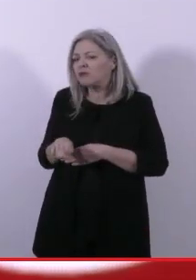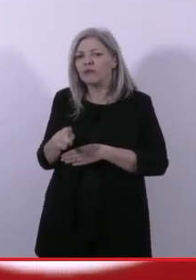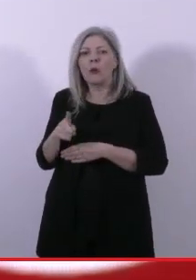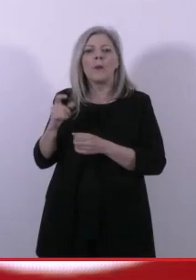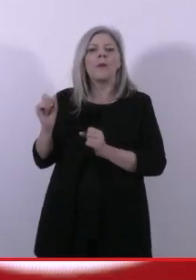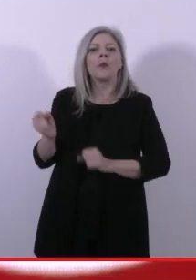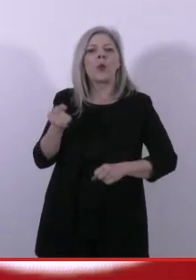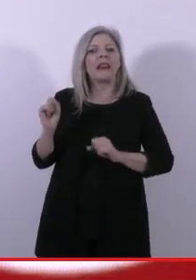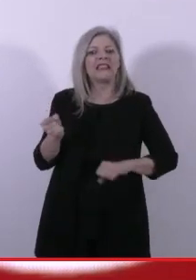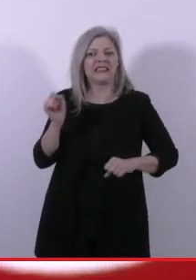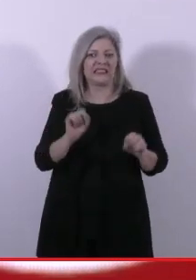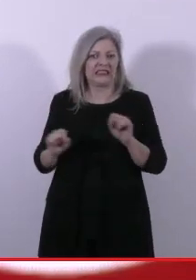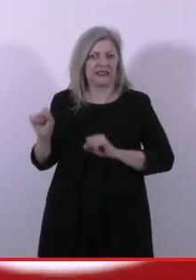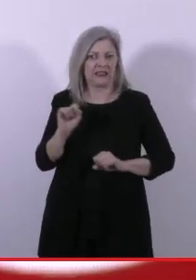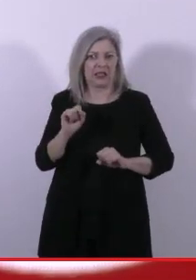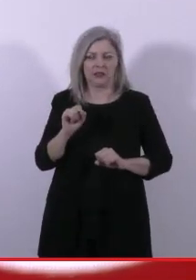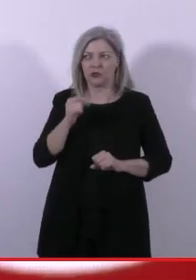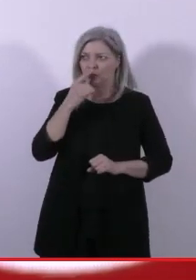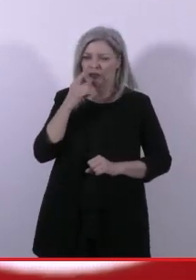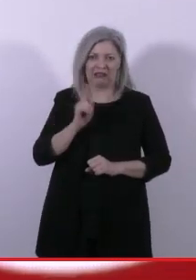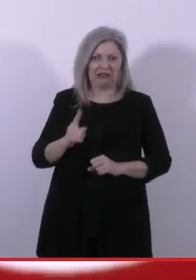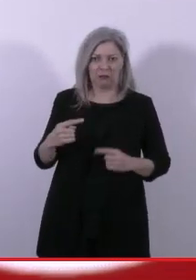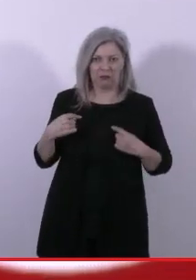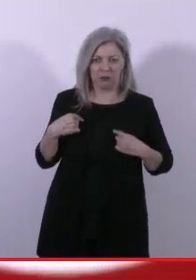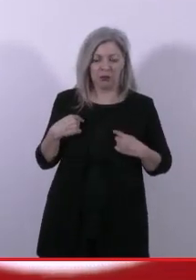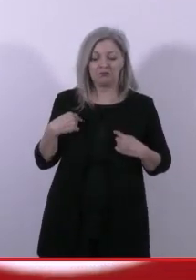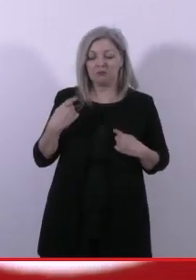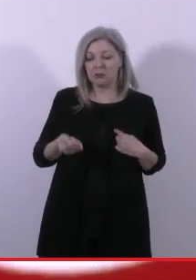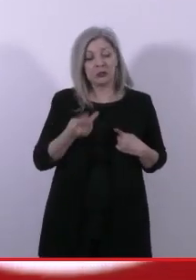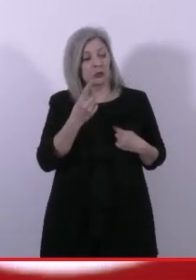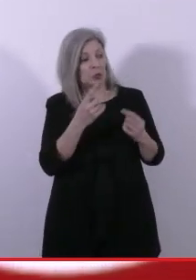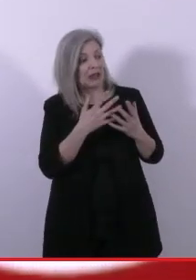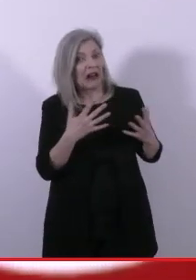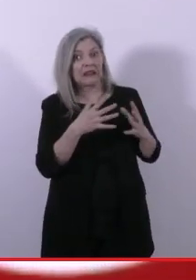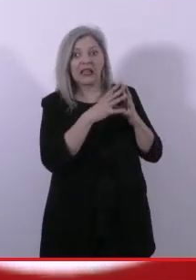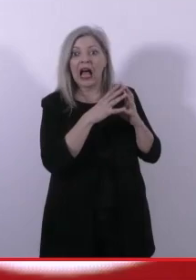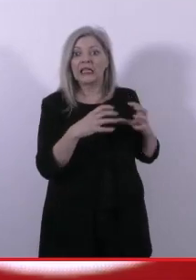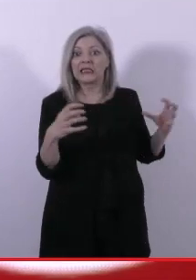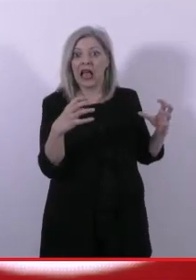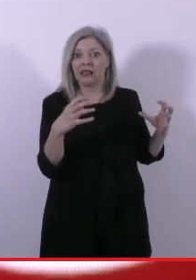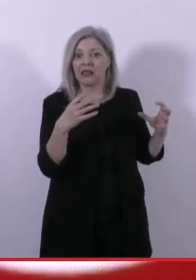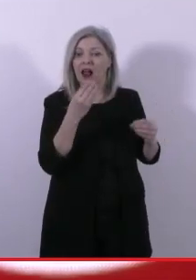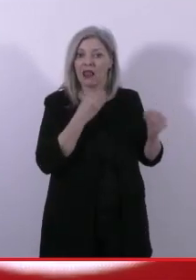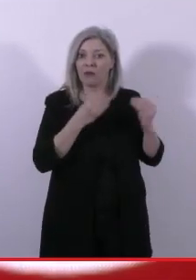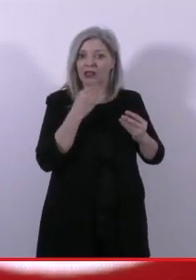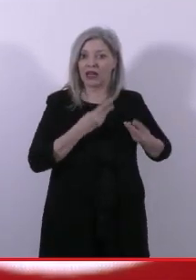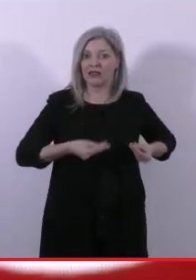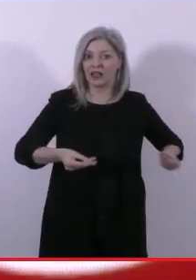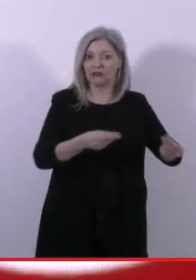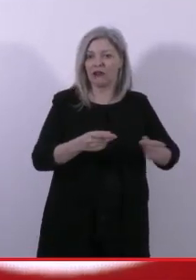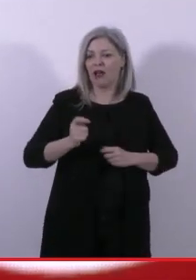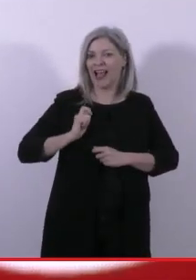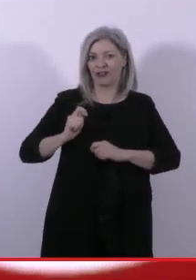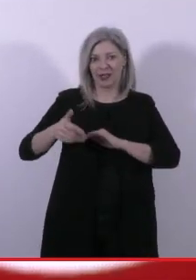Poi due grandi aziende alimentari del territorio attingevano a piene mani da agenzie di